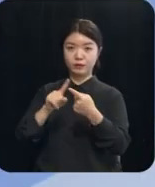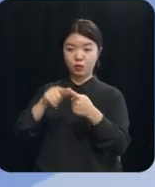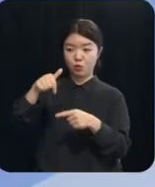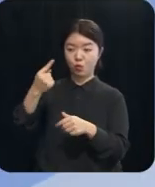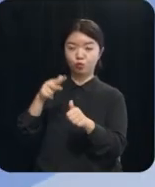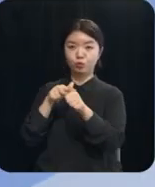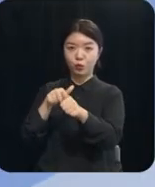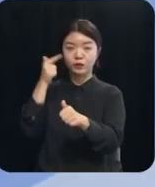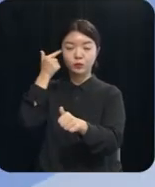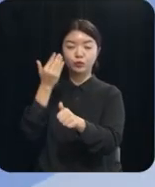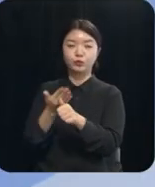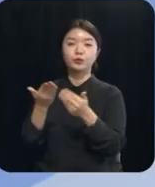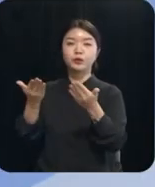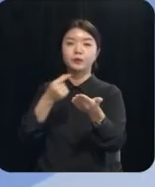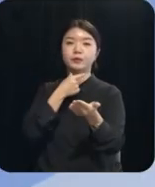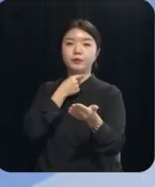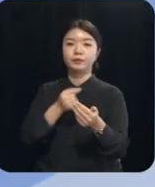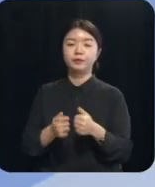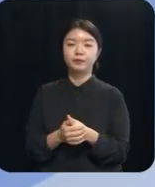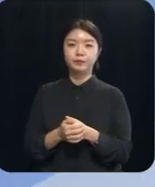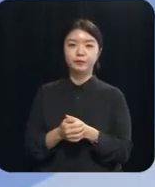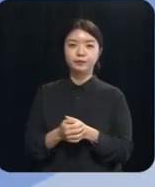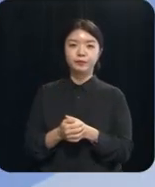후보에게 질문하겠습니다.